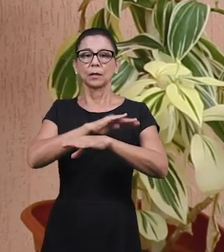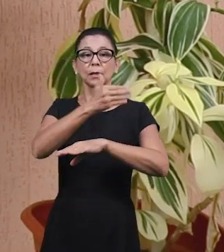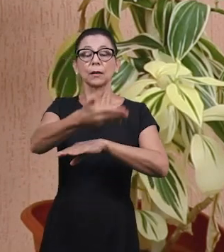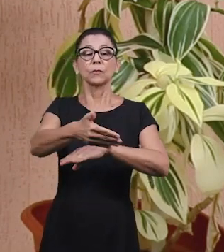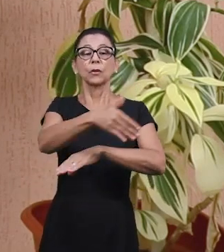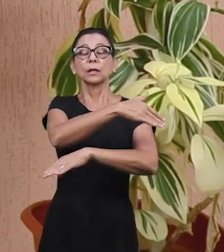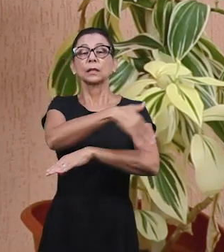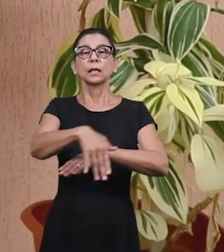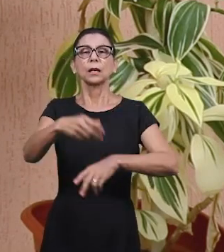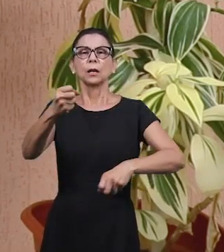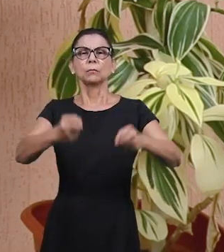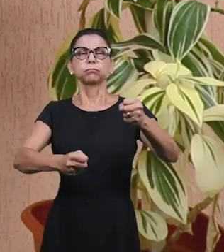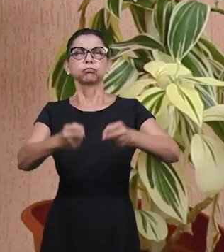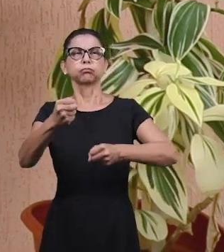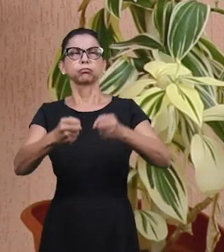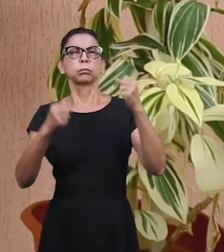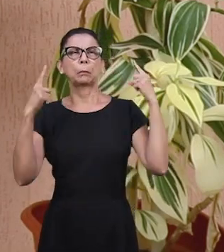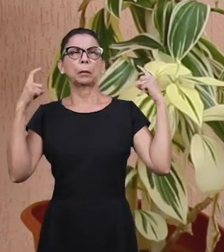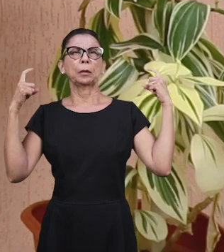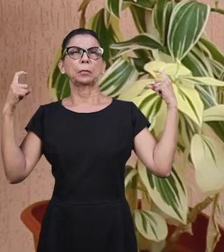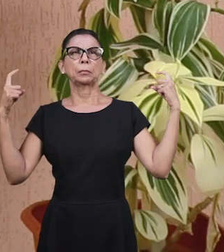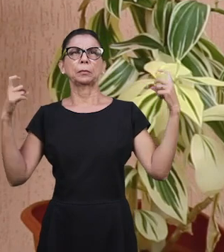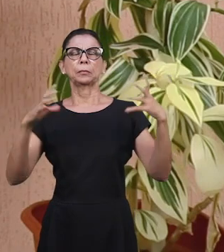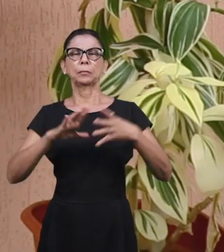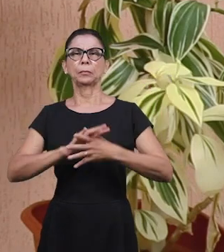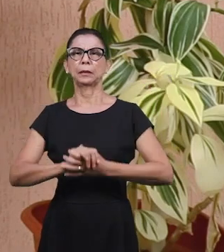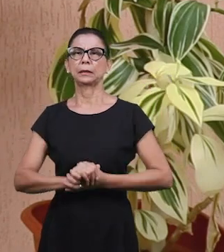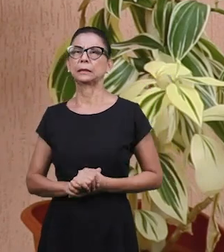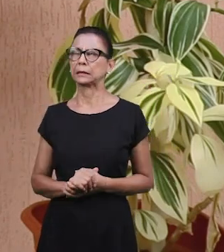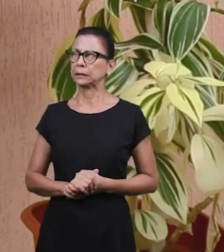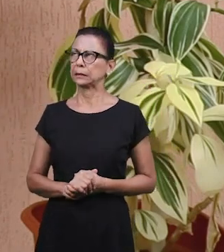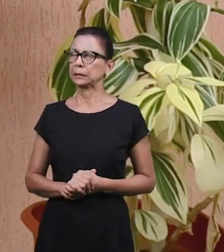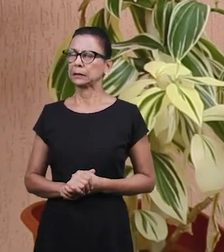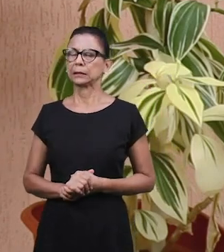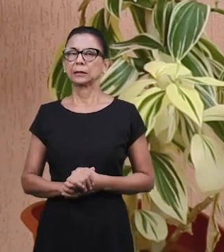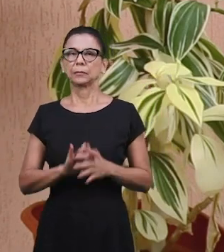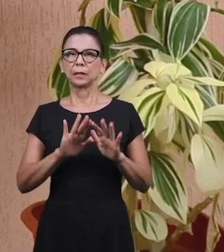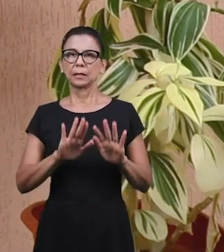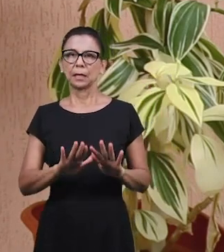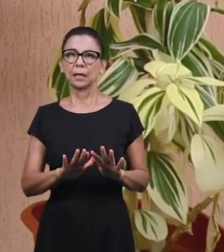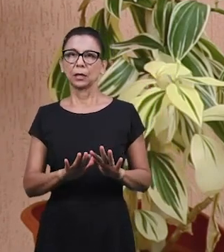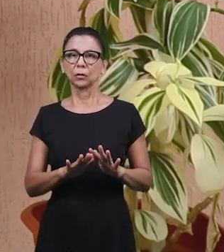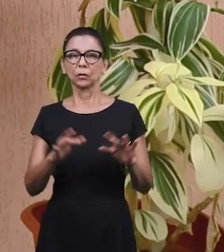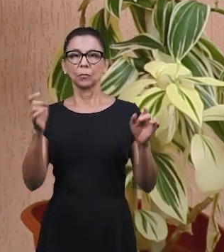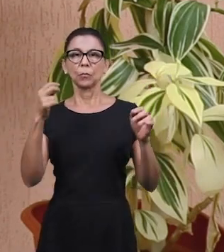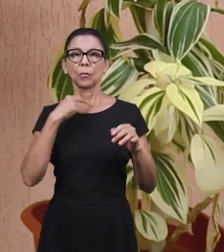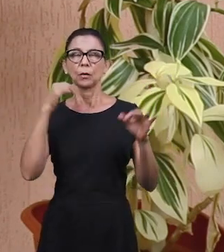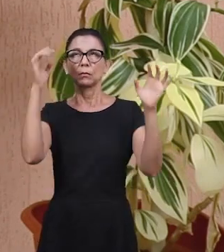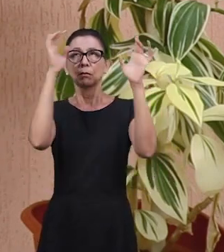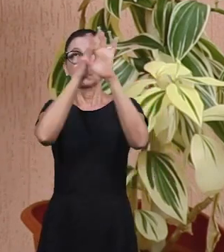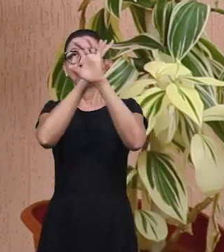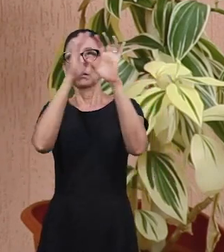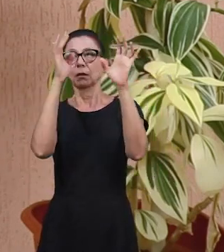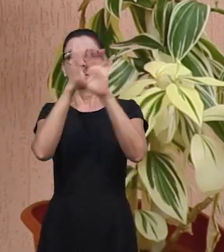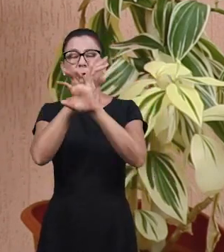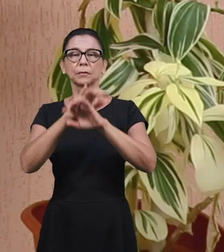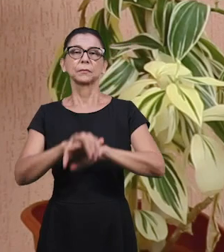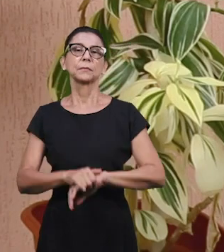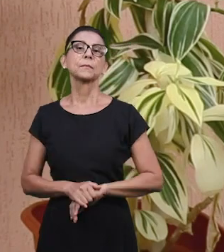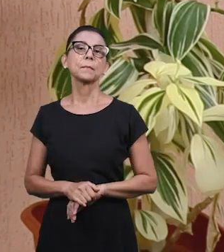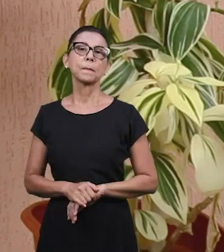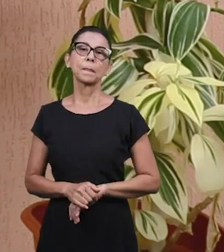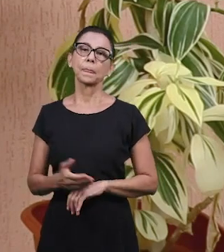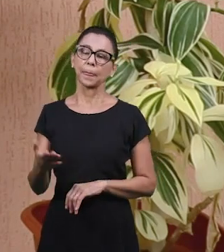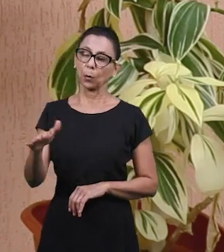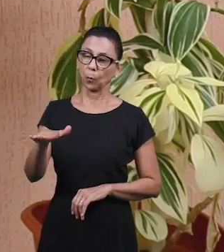je suis ici, et il y a une voiture qui passe dans la rue. J'ai cette information, mais cette information, elle est là, elle n'entre pas dans la focalisation.